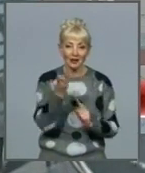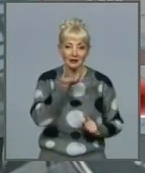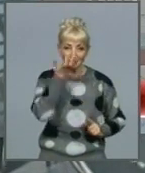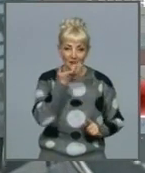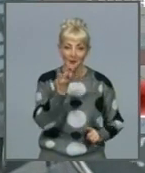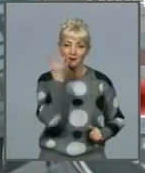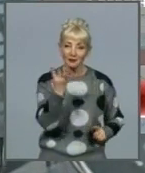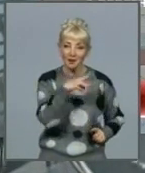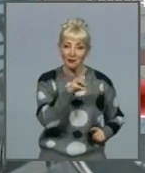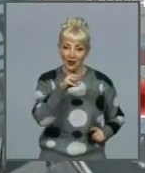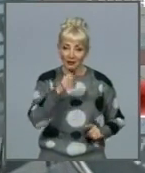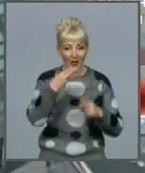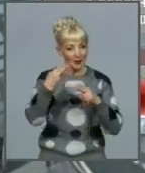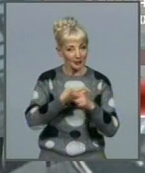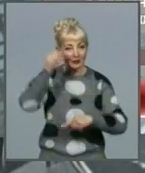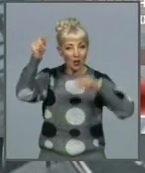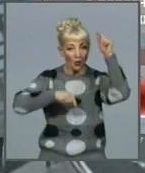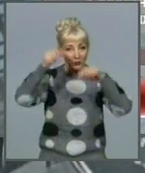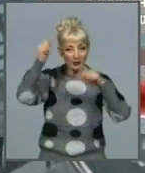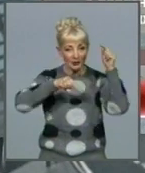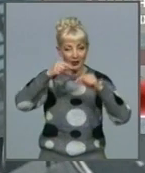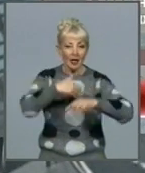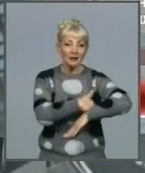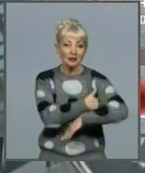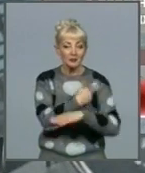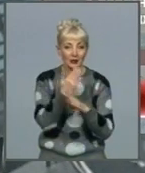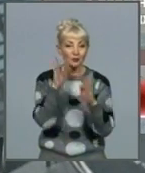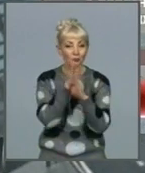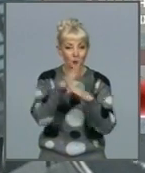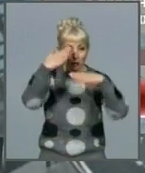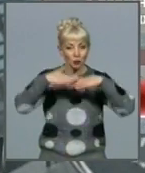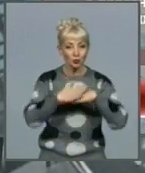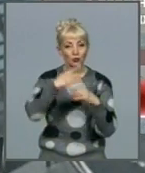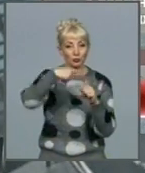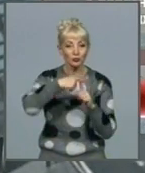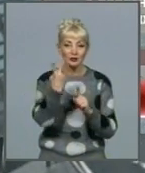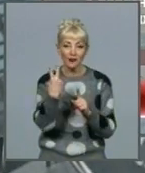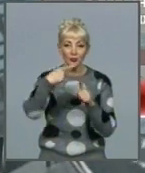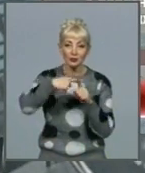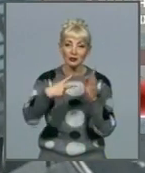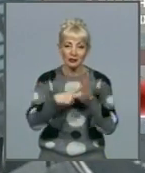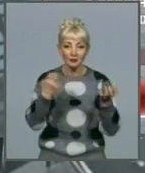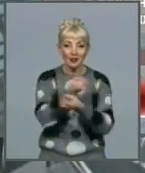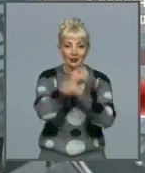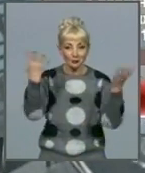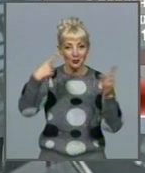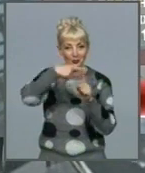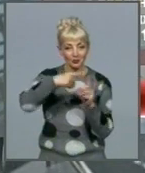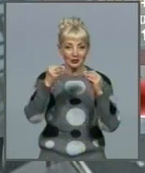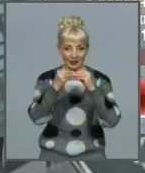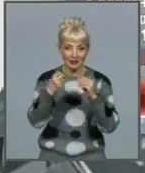Без істотних опадів. Температура повітря вночі плюс 2,7 градусів. Вдень плюс 10,15